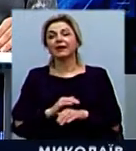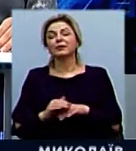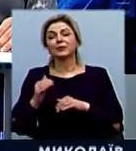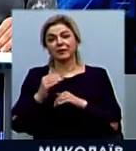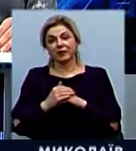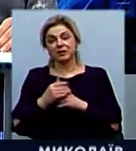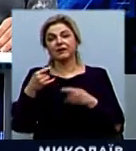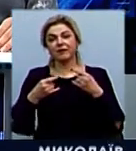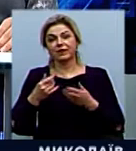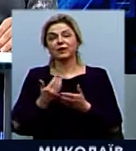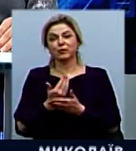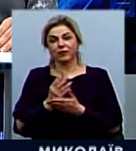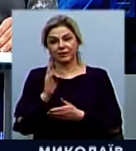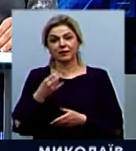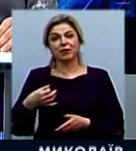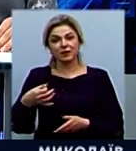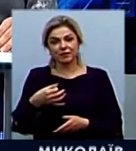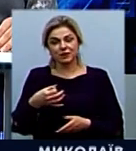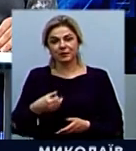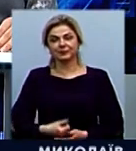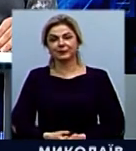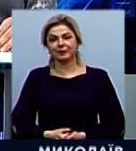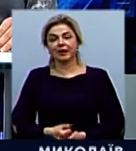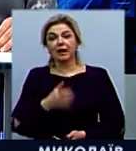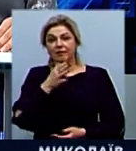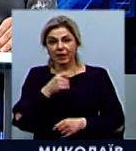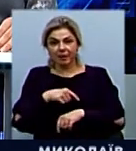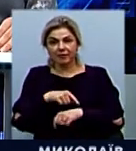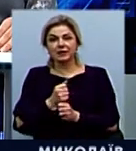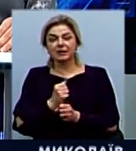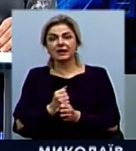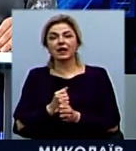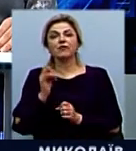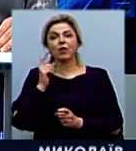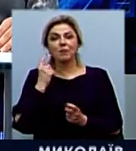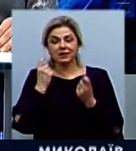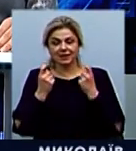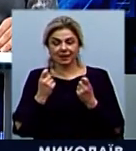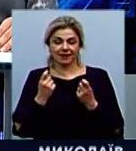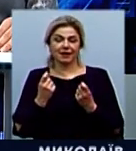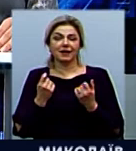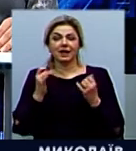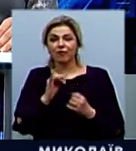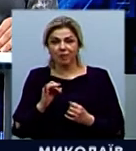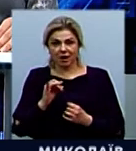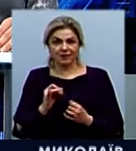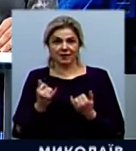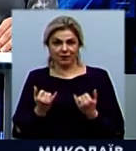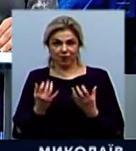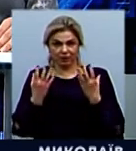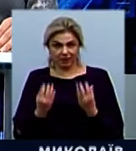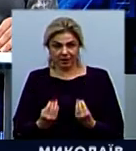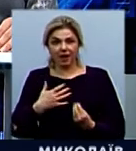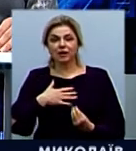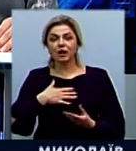Добрий вечір. В ефірі телевізійні новини Миколаївщини. Час підбити інформаційний підсумок дня. Наші журналісти розкажуть про події,